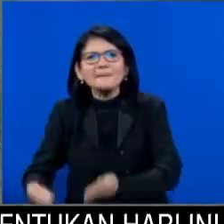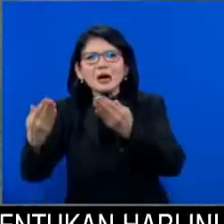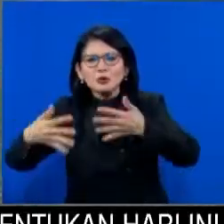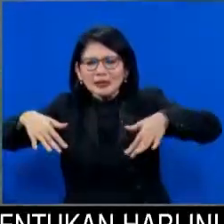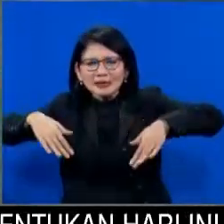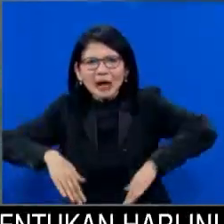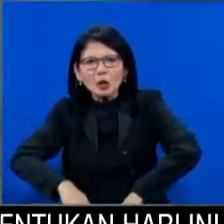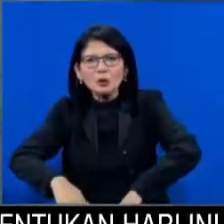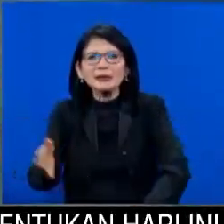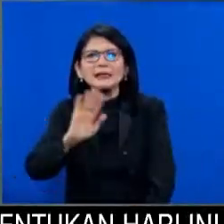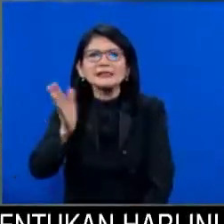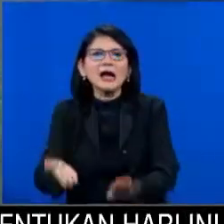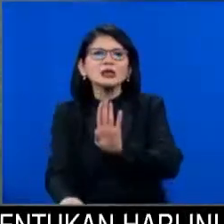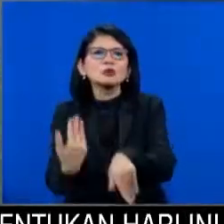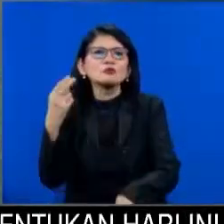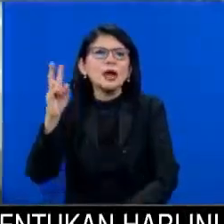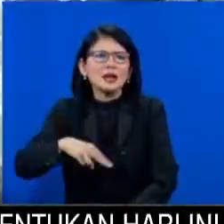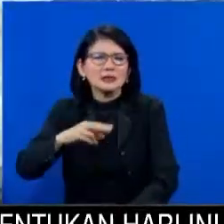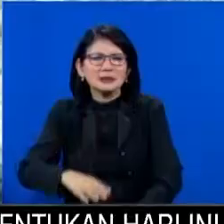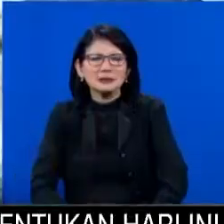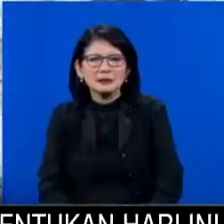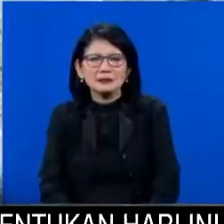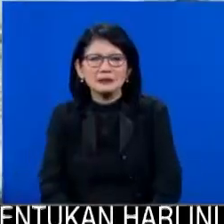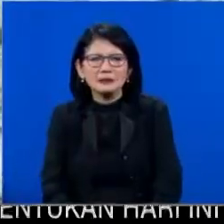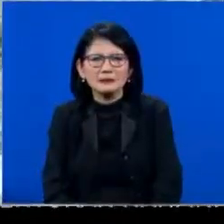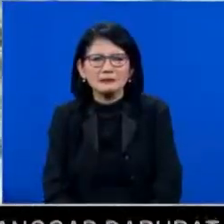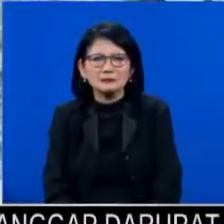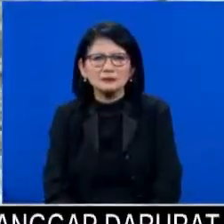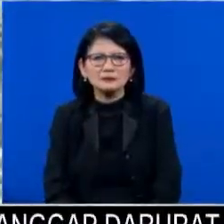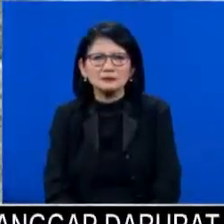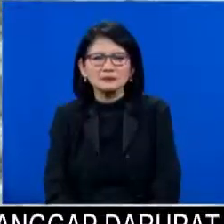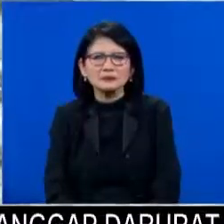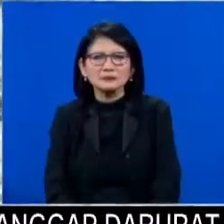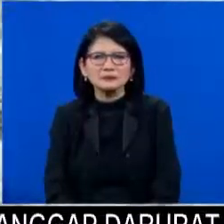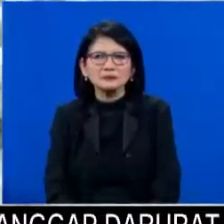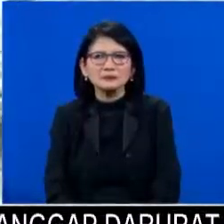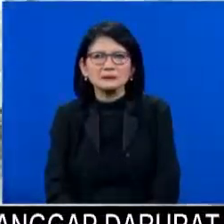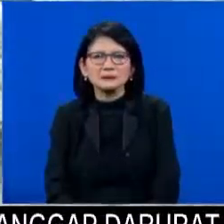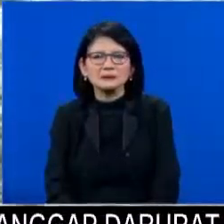agar bencana banjir rob ini tidak kembali terjadi. Tim Liputan, CNN Indonesia.